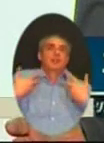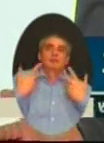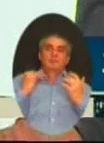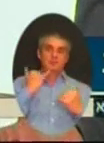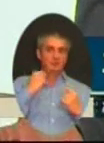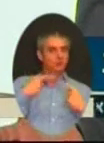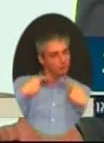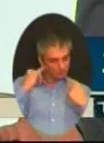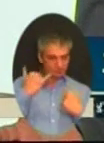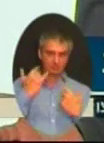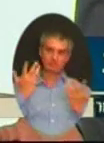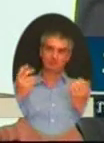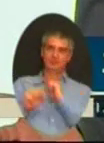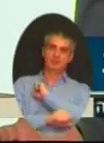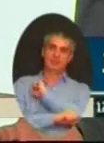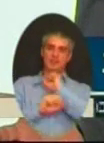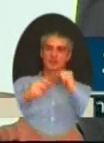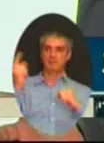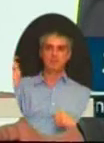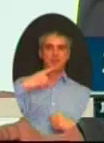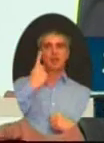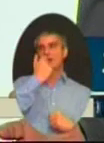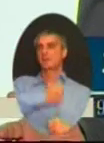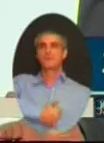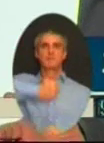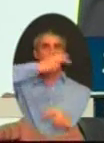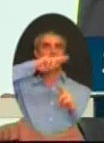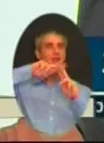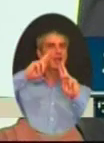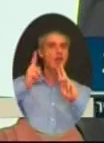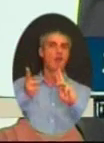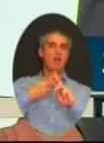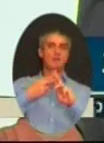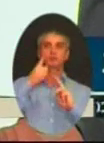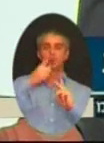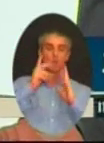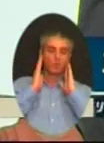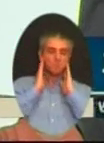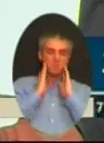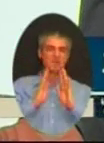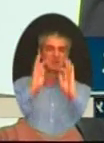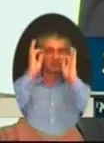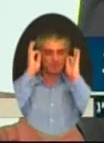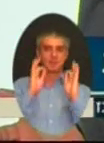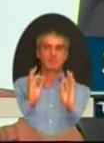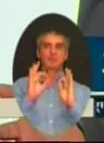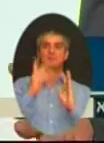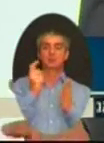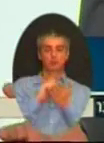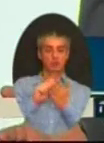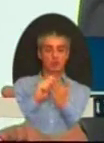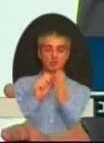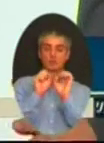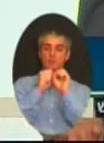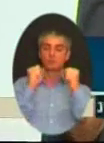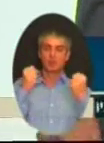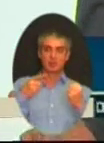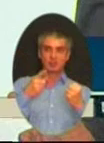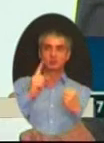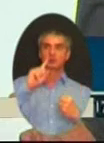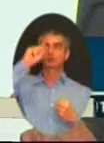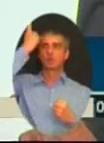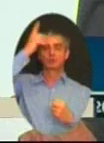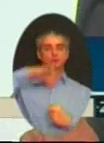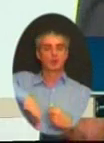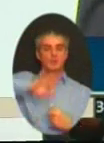מהירים פנים לסגן נשיא ארצות הברית. בהחלט, מגיע לפה אחד ממנהיגי העולם, שהוא מאמין באמת שמה שכתוב בתנך, שהקדוש